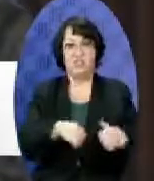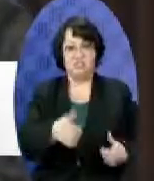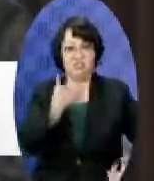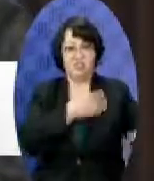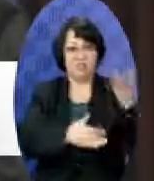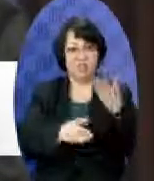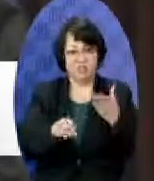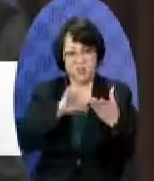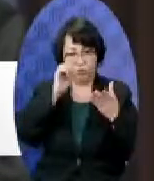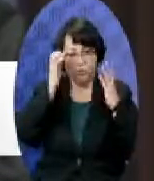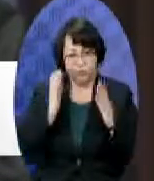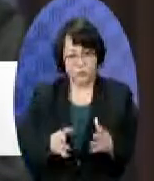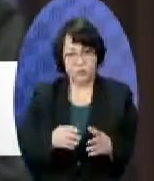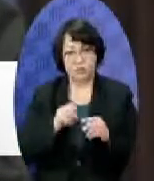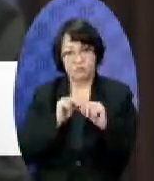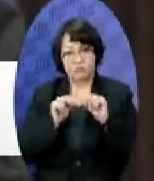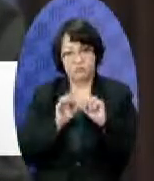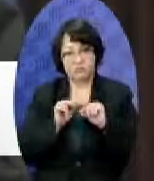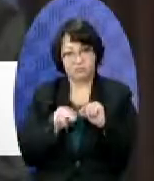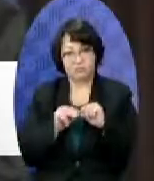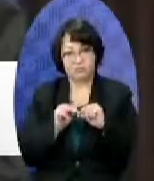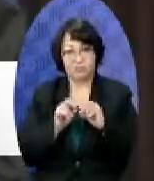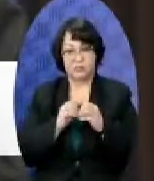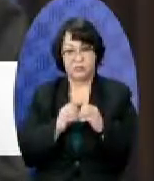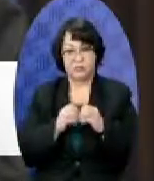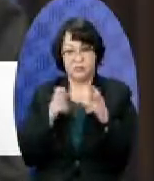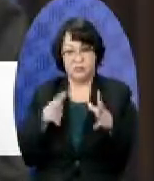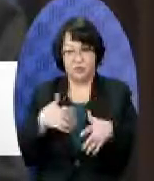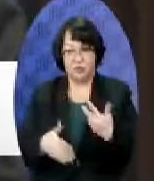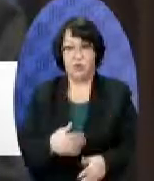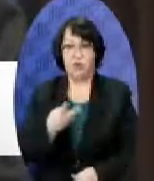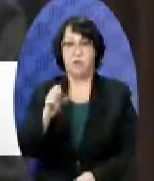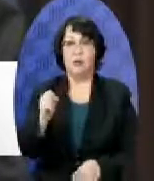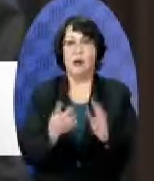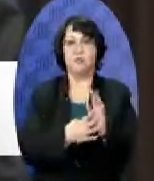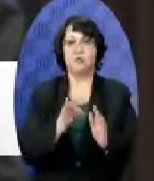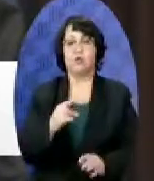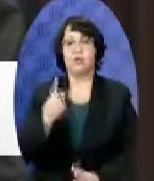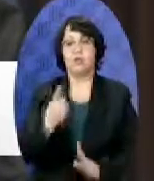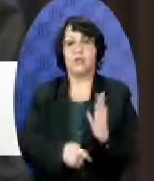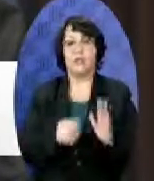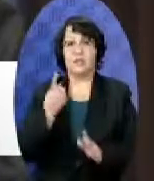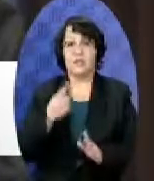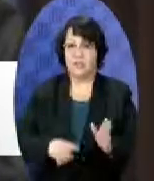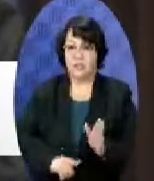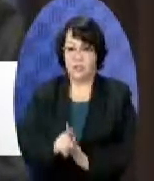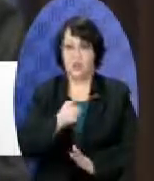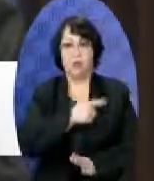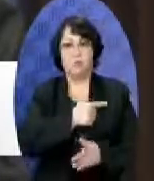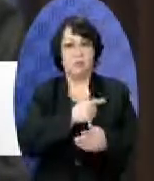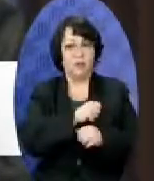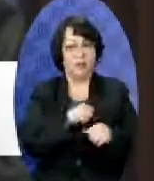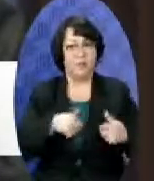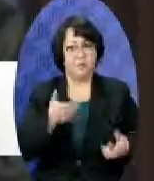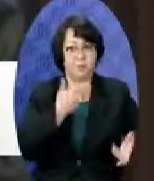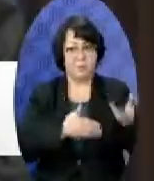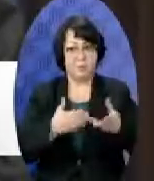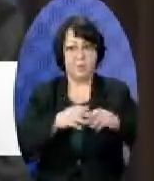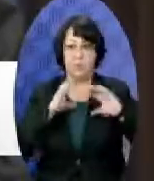үлдэгдэлтэн төр гомдлыг бол одоо нэмээд. За энэ онд бол 2019 оны 1 сарын 1-ээс эхлээд хүлээж авсан гомдол гэх юм бол өнөөдрийн дагавар